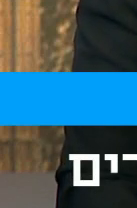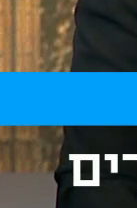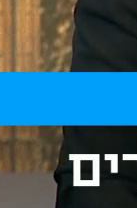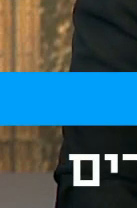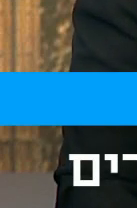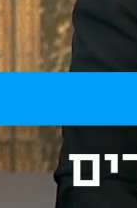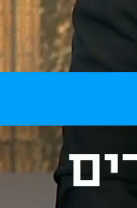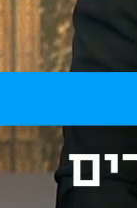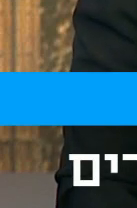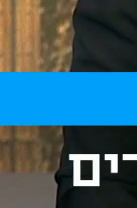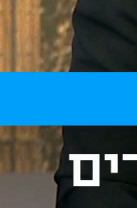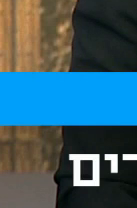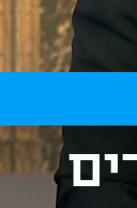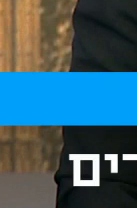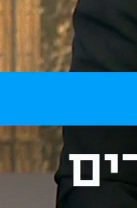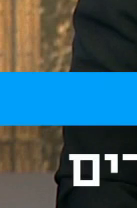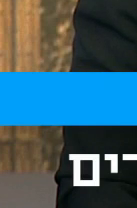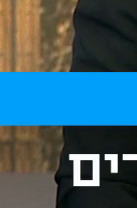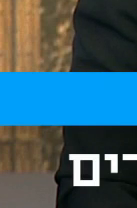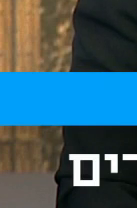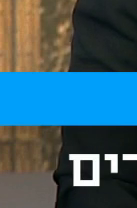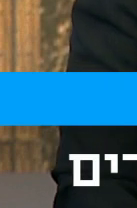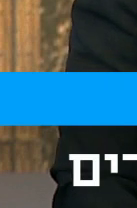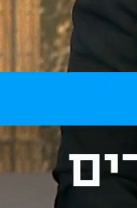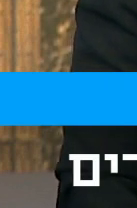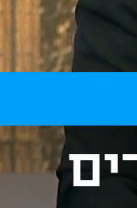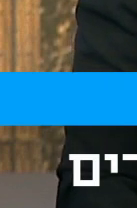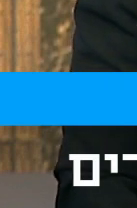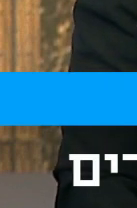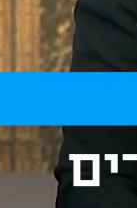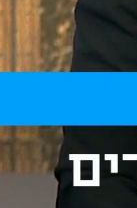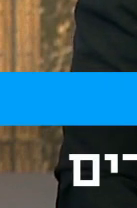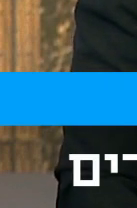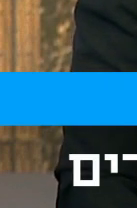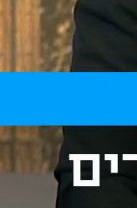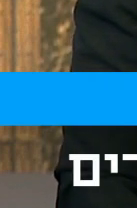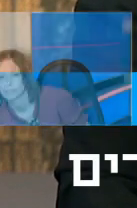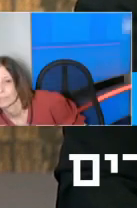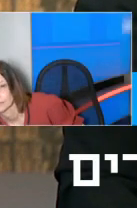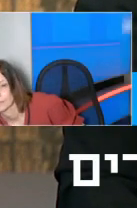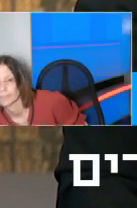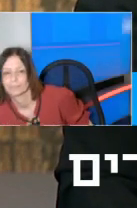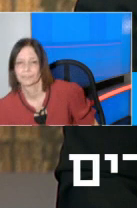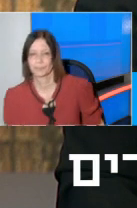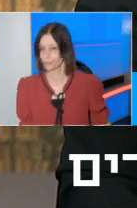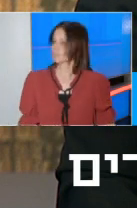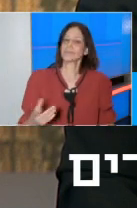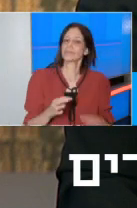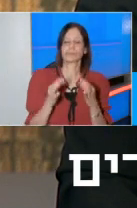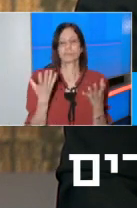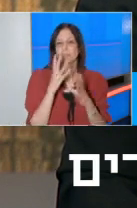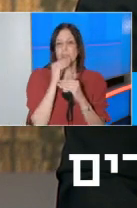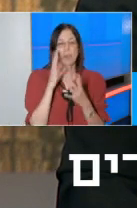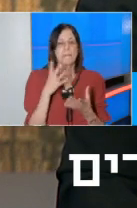אמריקה, איתנו בעניין הזה, שלום לך. שלום רב עמנואל. אז בואו נתחיל באמת בקצרה במה מדובר,